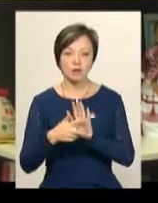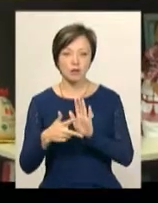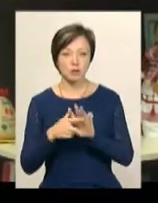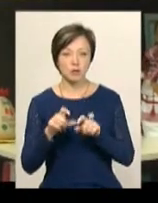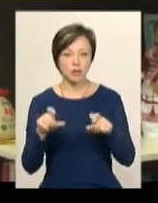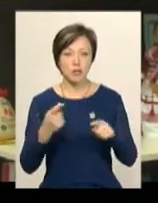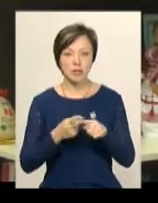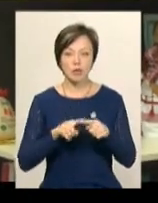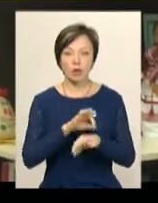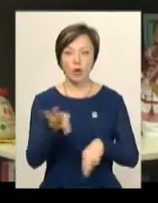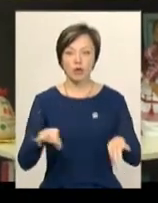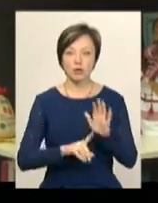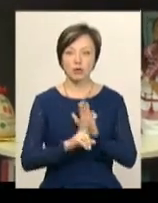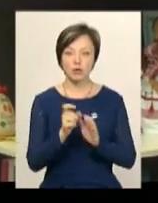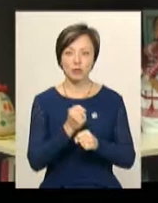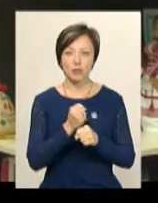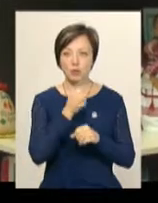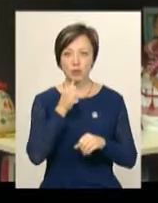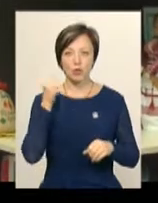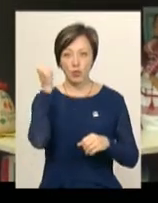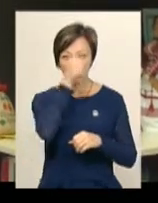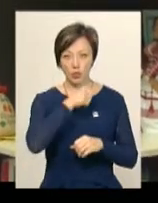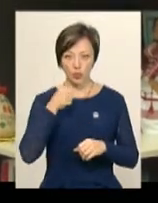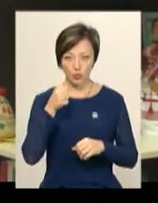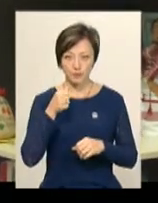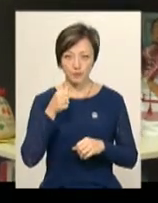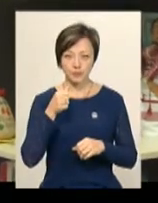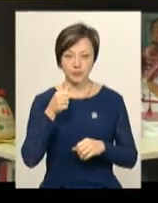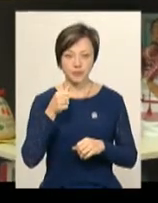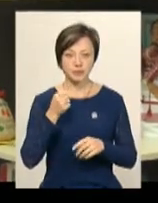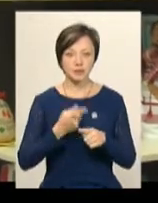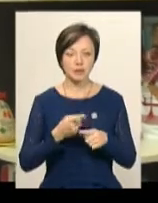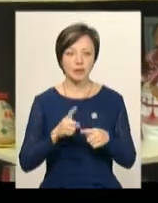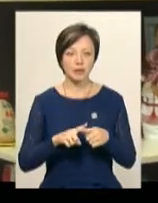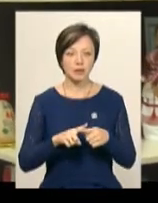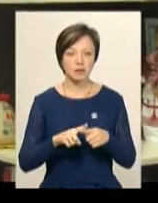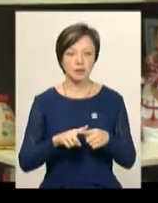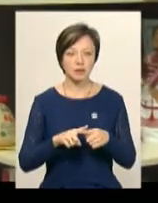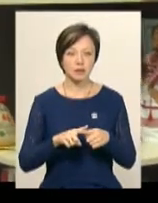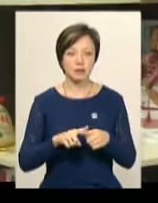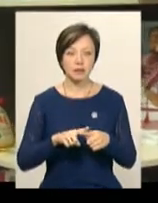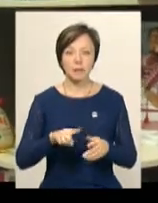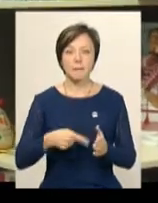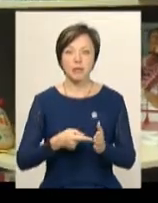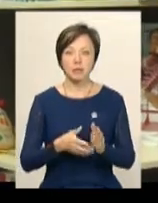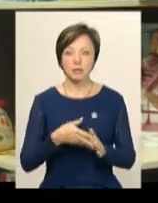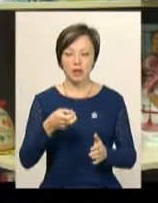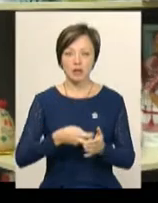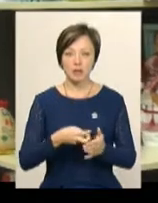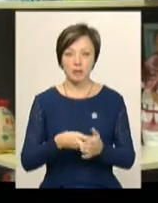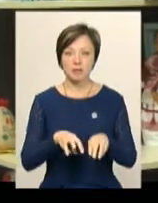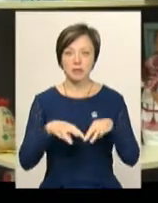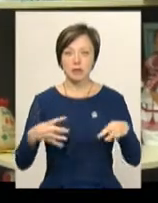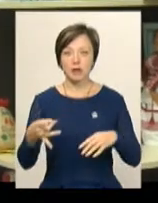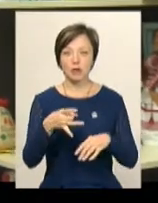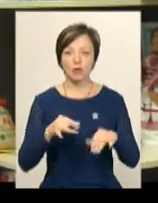школа. Ці проекти розпочали робити ще минулого року. Це місто подало листа на Міністерство